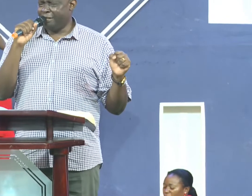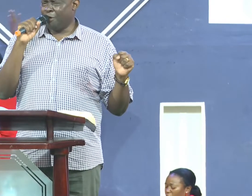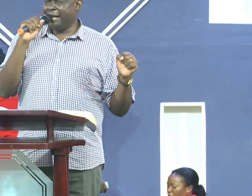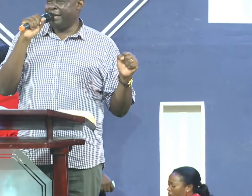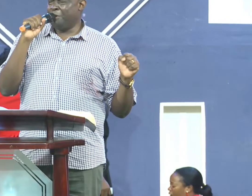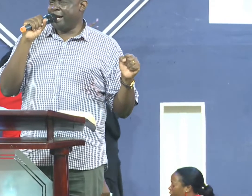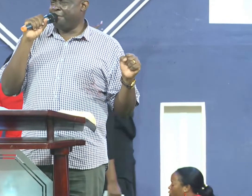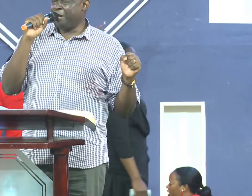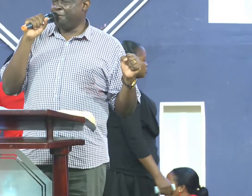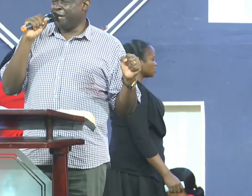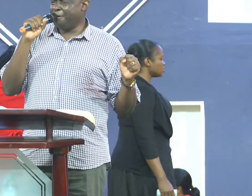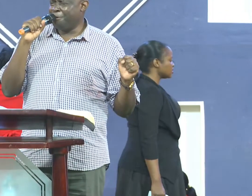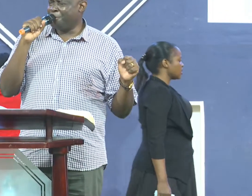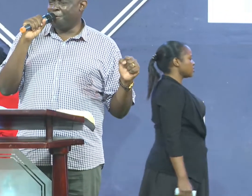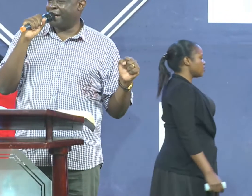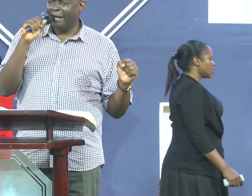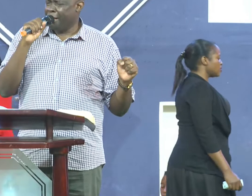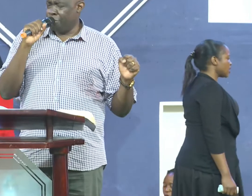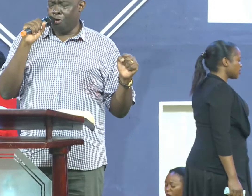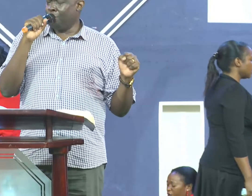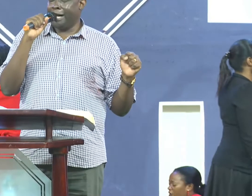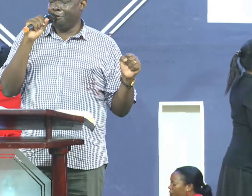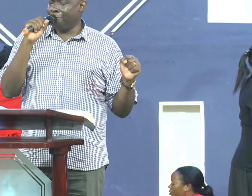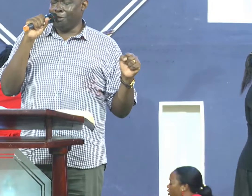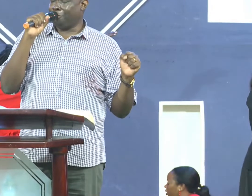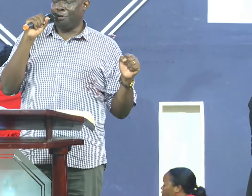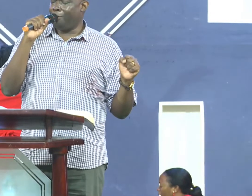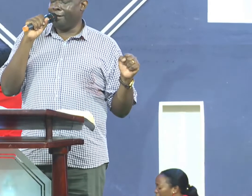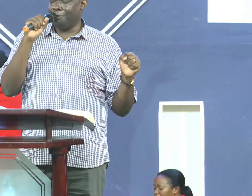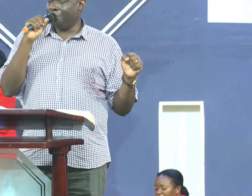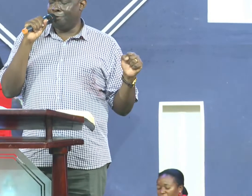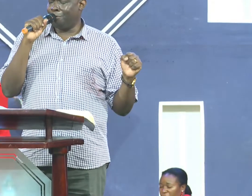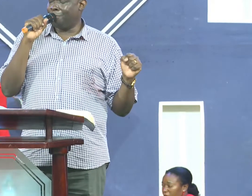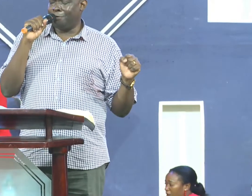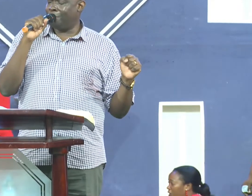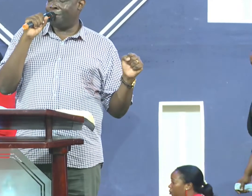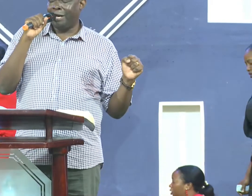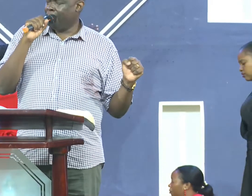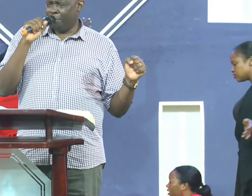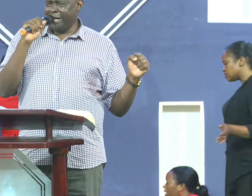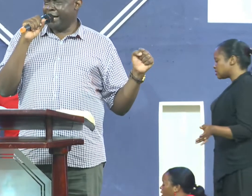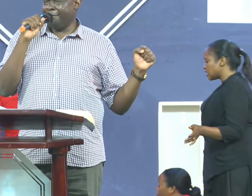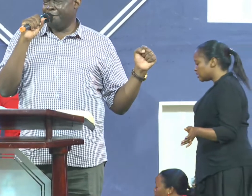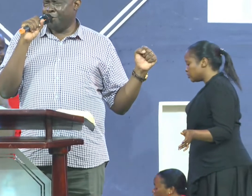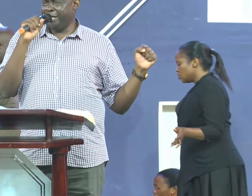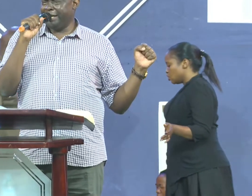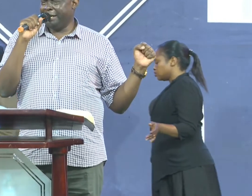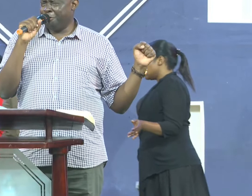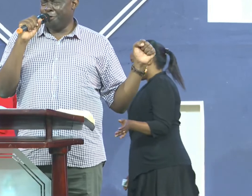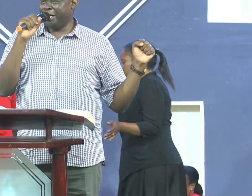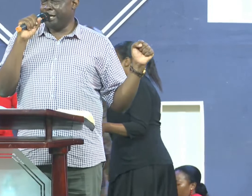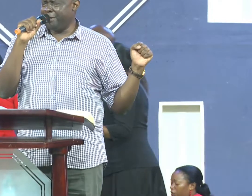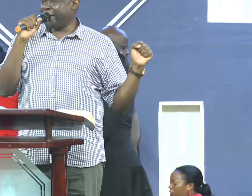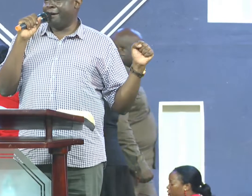we atwala Ibrahimu ebweru n'omuganyo kutunula waggulu we alaba